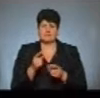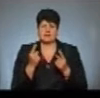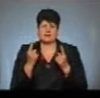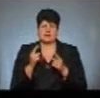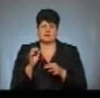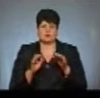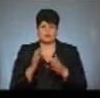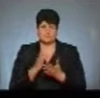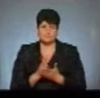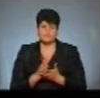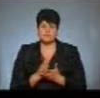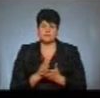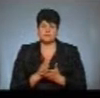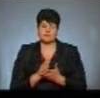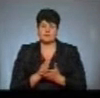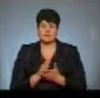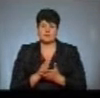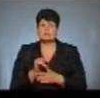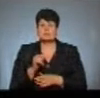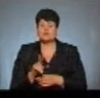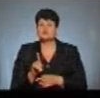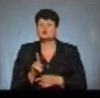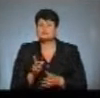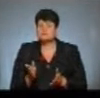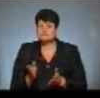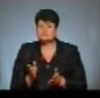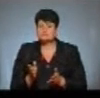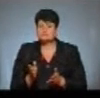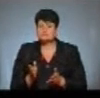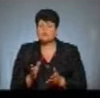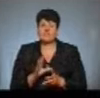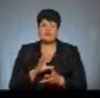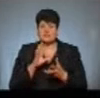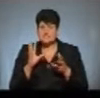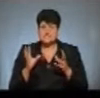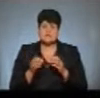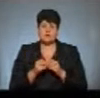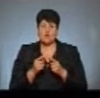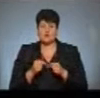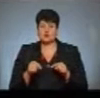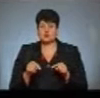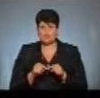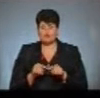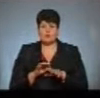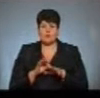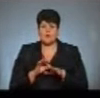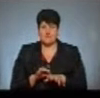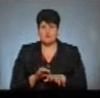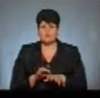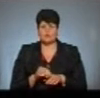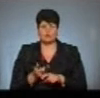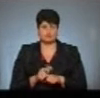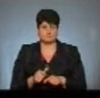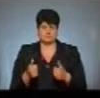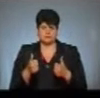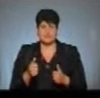скажімо, становить. Так що в цілому організовано і проведено досить добре.